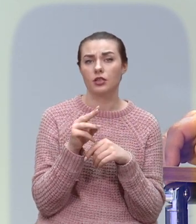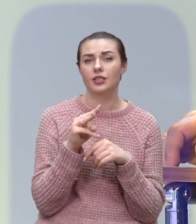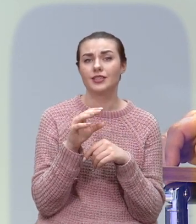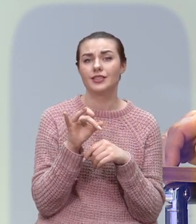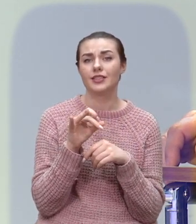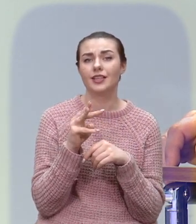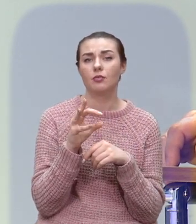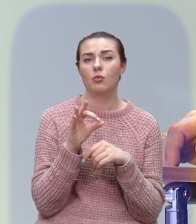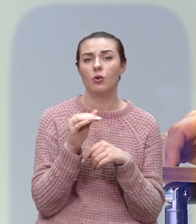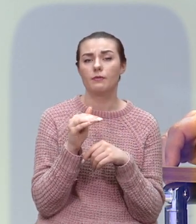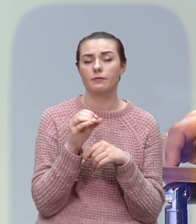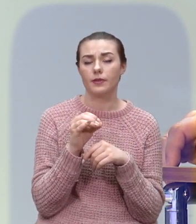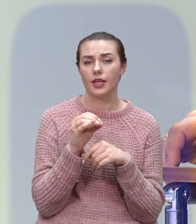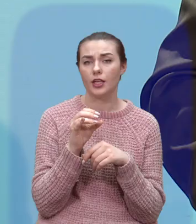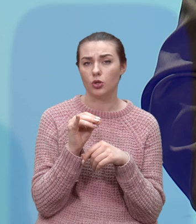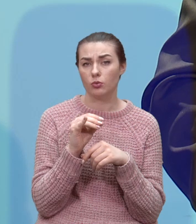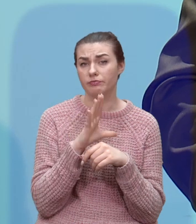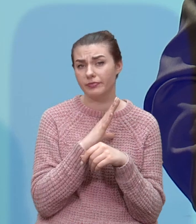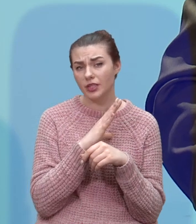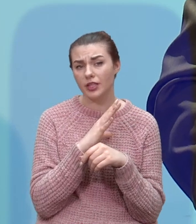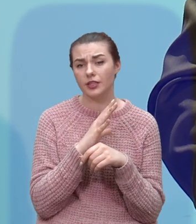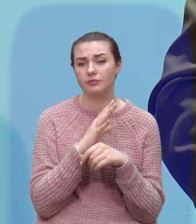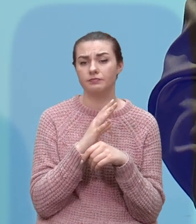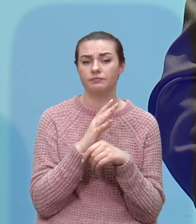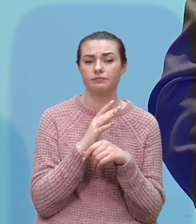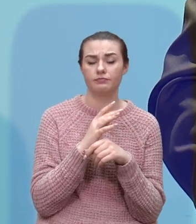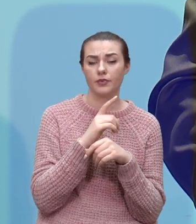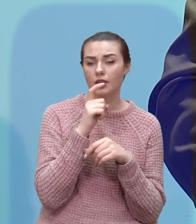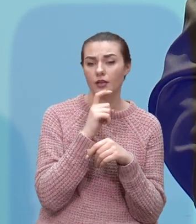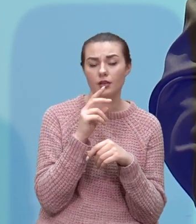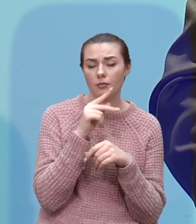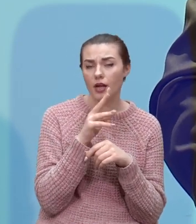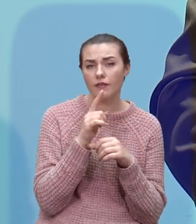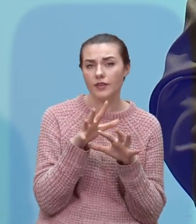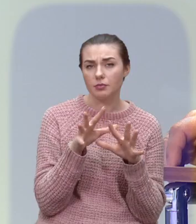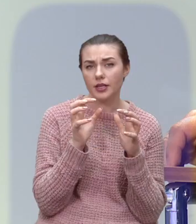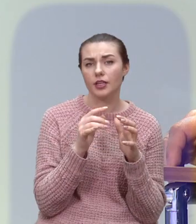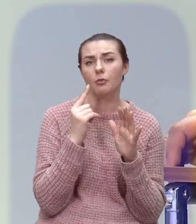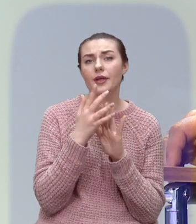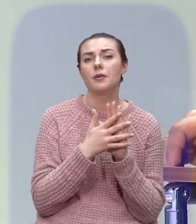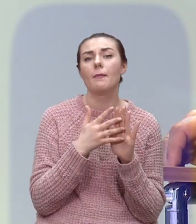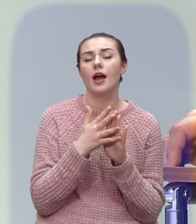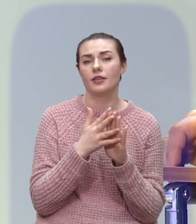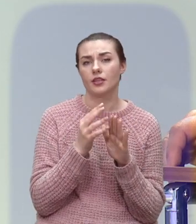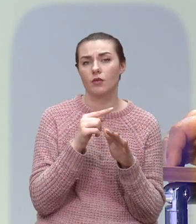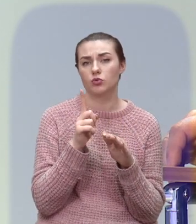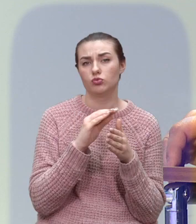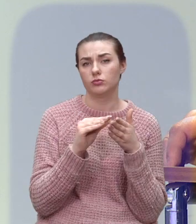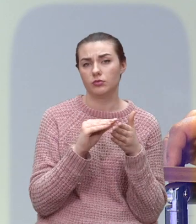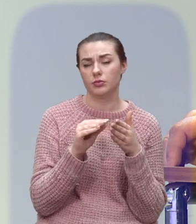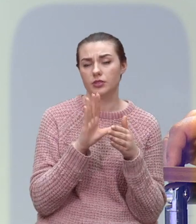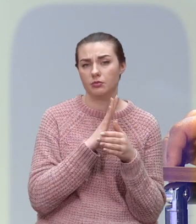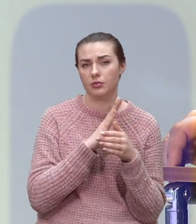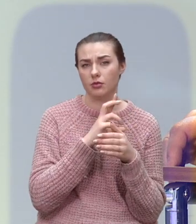было попрано вот это понимание христа как единственного по средне когда он так и пишем эдинбург и на посредник между богом